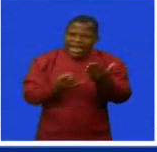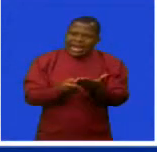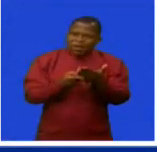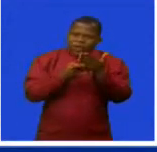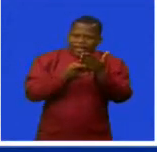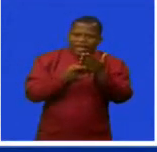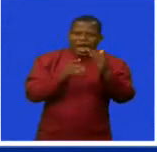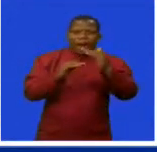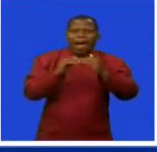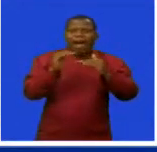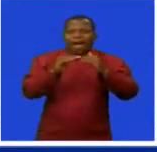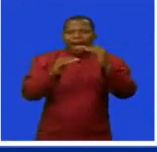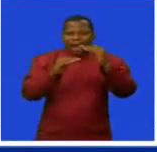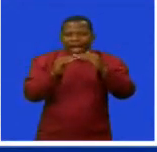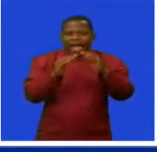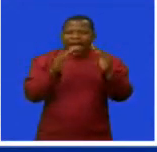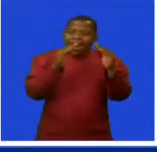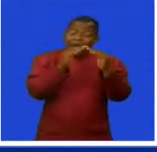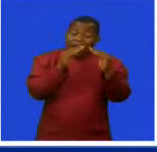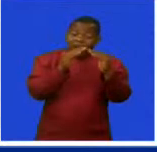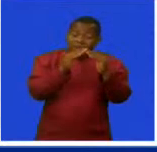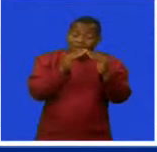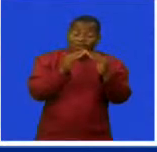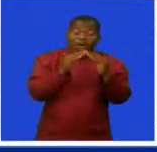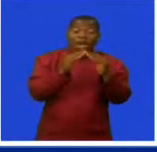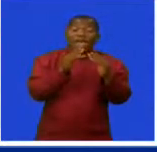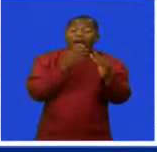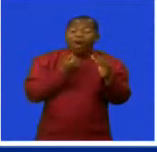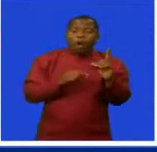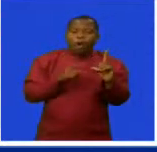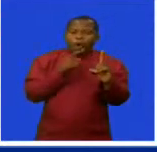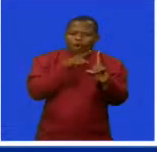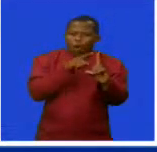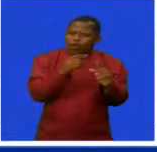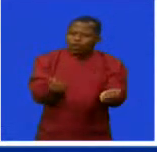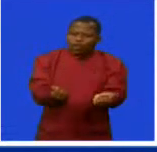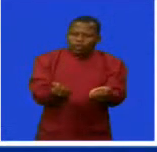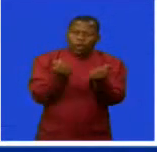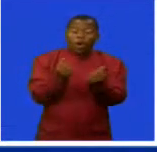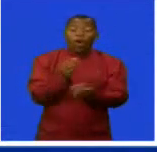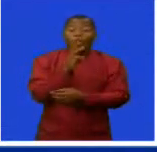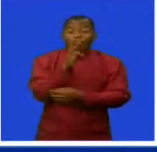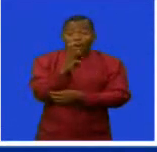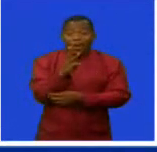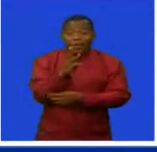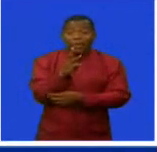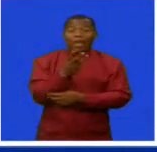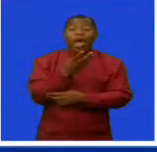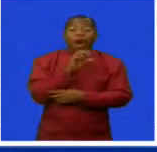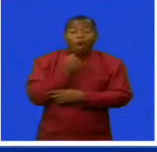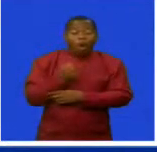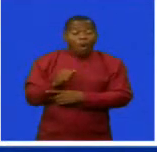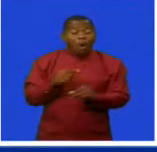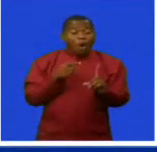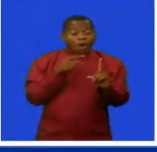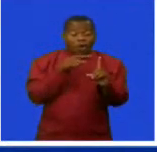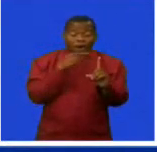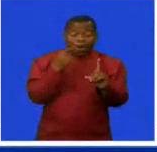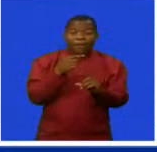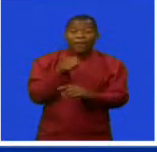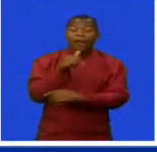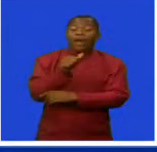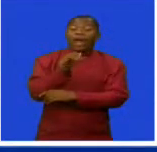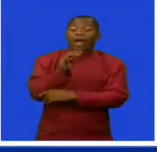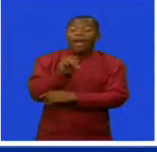itawusita kwakha itawusita kwenta structure lesitawugcina sibe kahle. Gogo Tiffany Gamete ubonge wagangatha kule